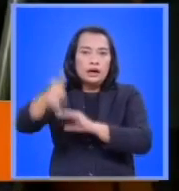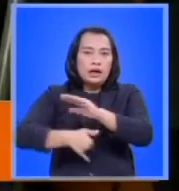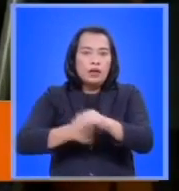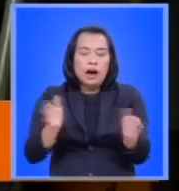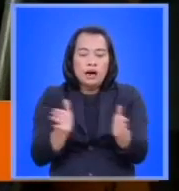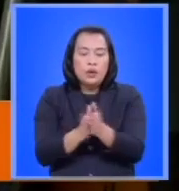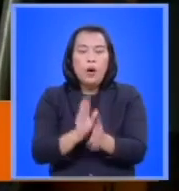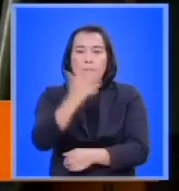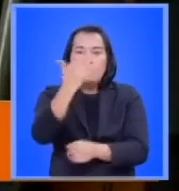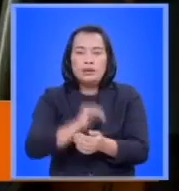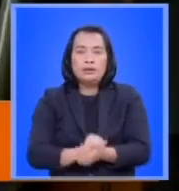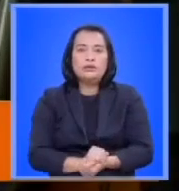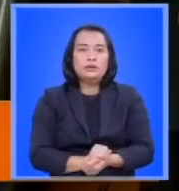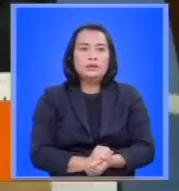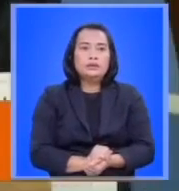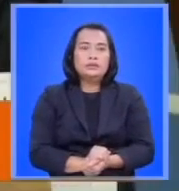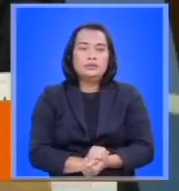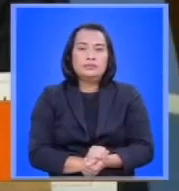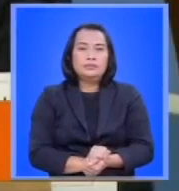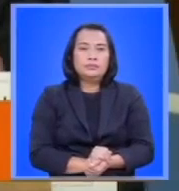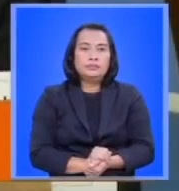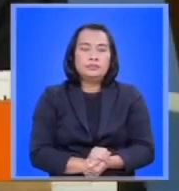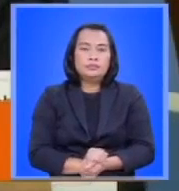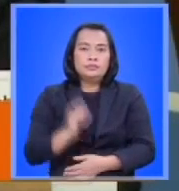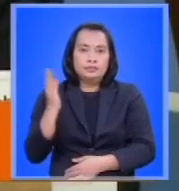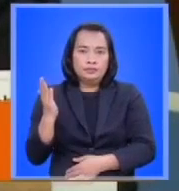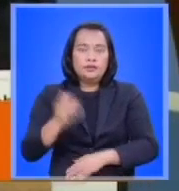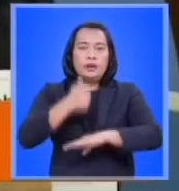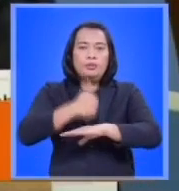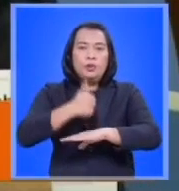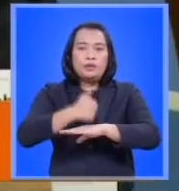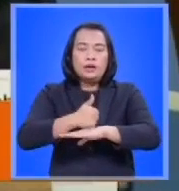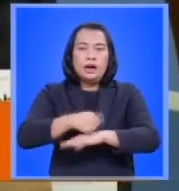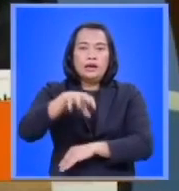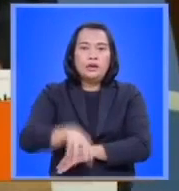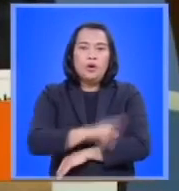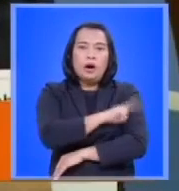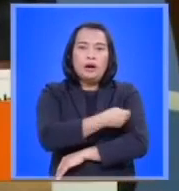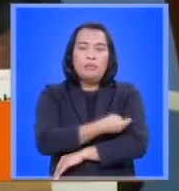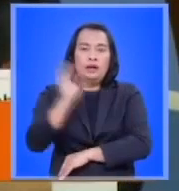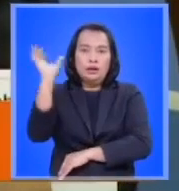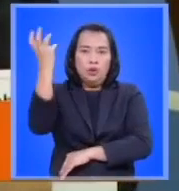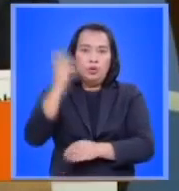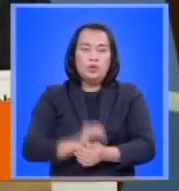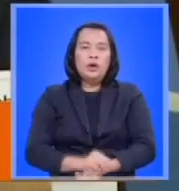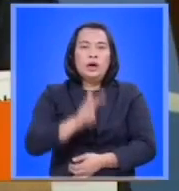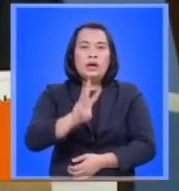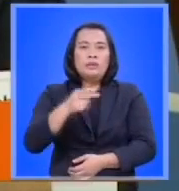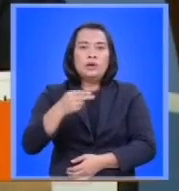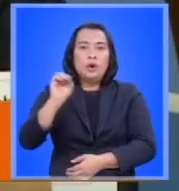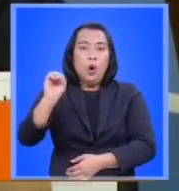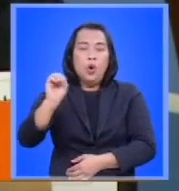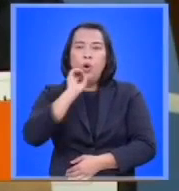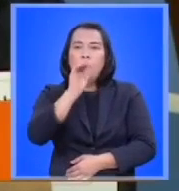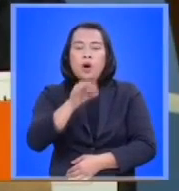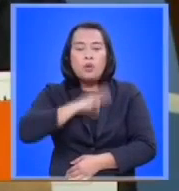ขณะที่นายทีโดรสอัธานอมกรีบิเยซุสผู้อำนวยการใหญ่องค์การอนามัยโลกหรือว่า WHO ก็แสดง